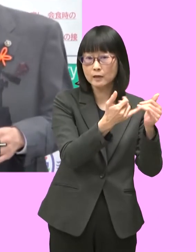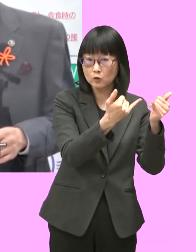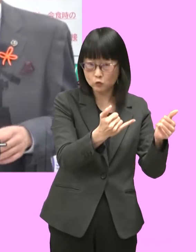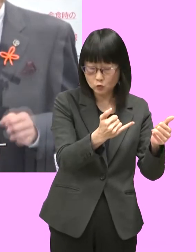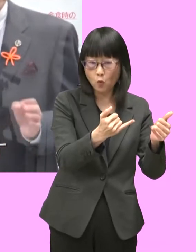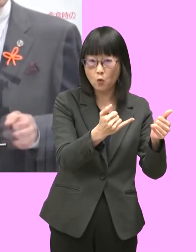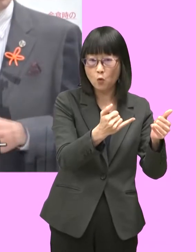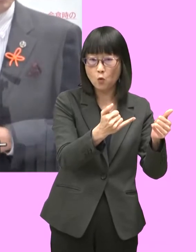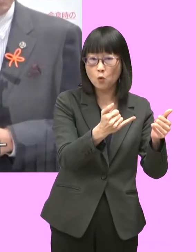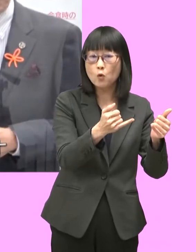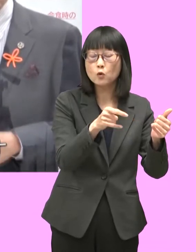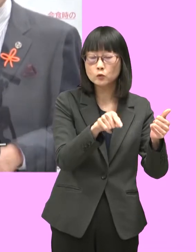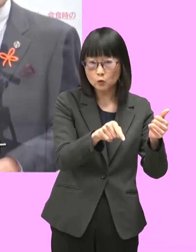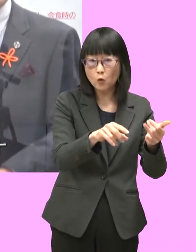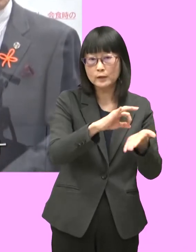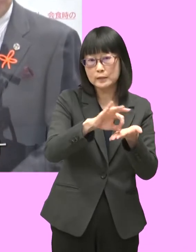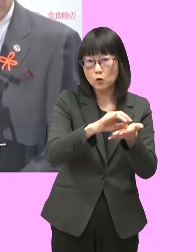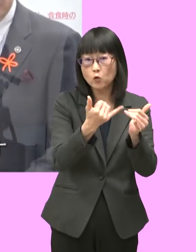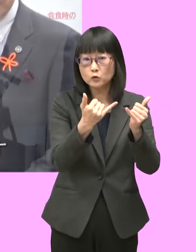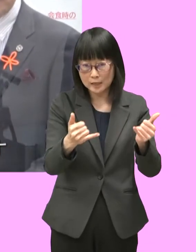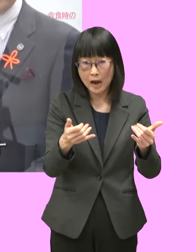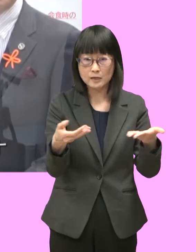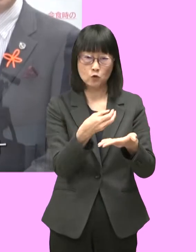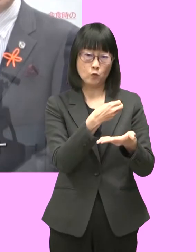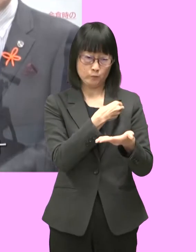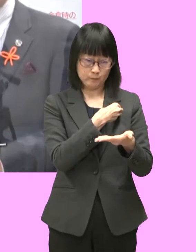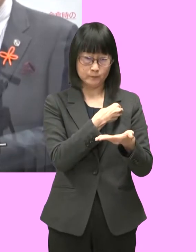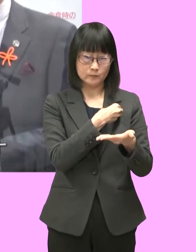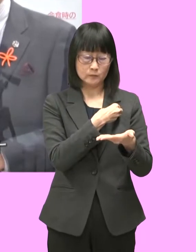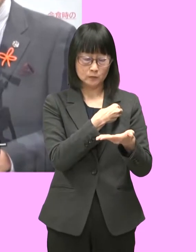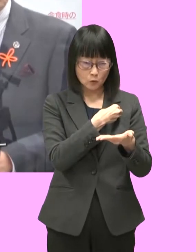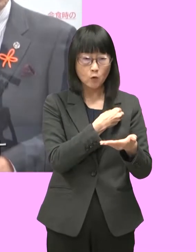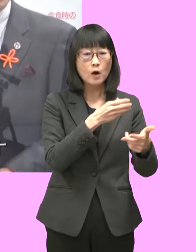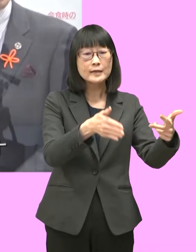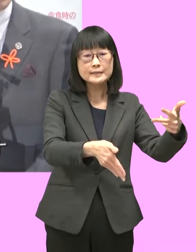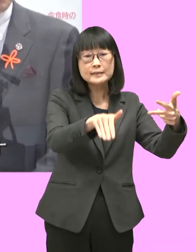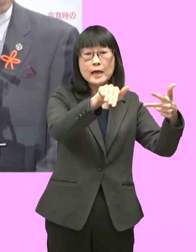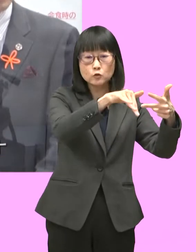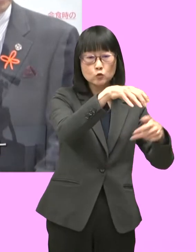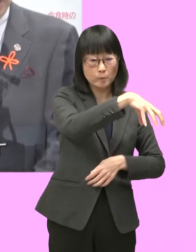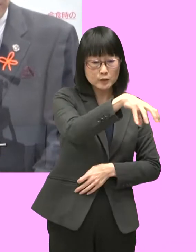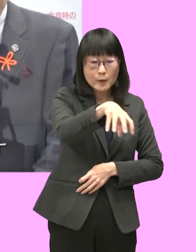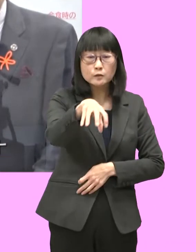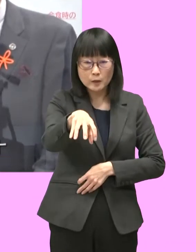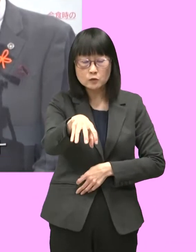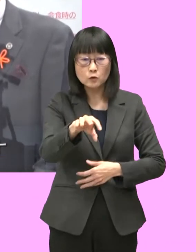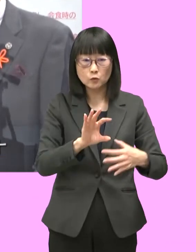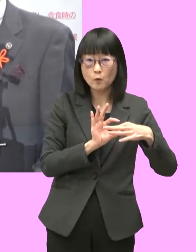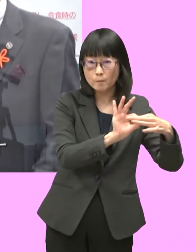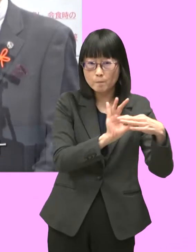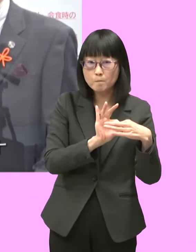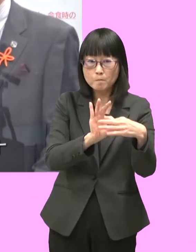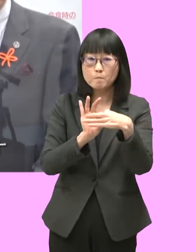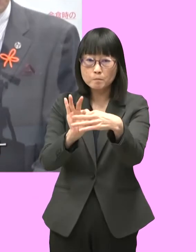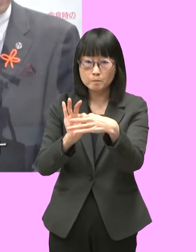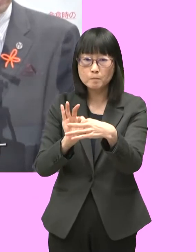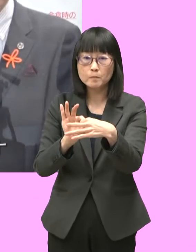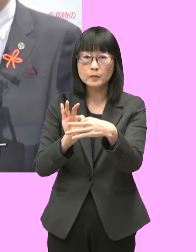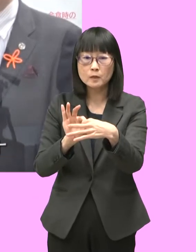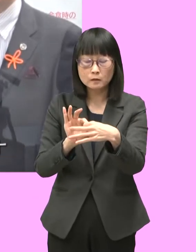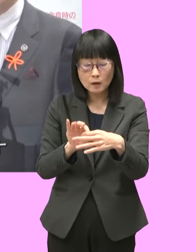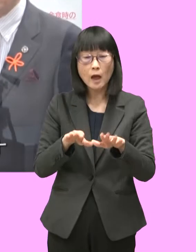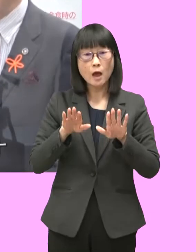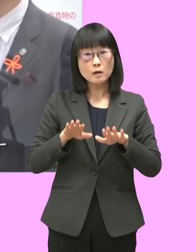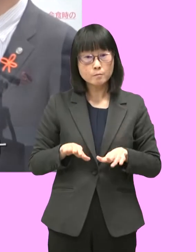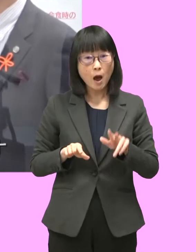現在今施設側と調整を取っております。で、早速もう12月の段階で、実施できるところが出